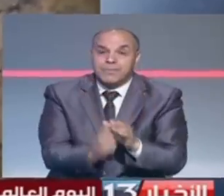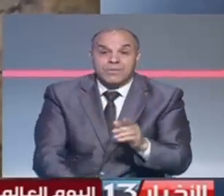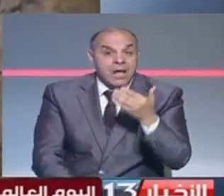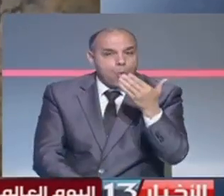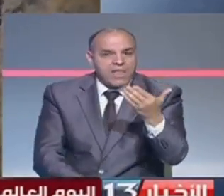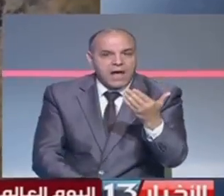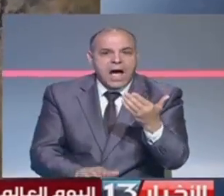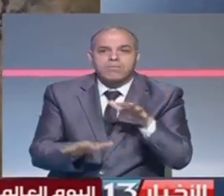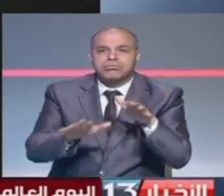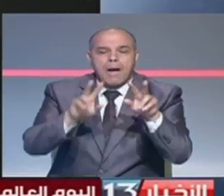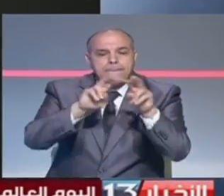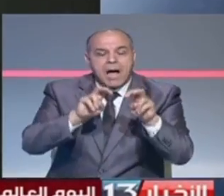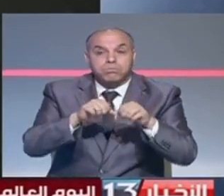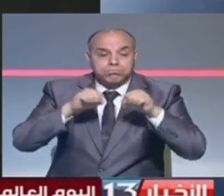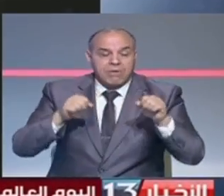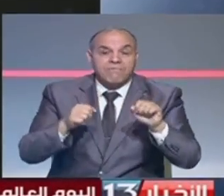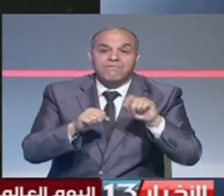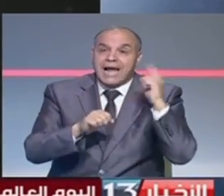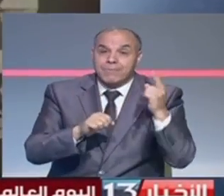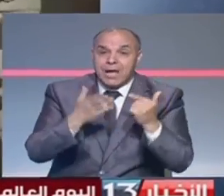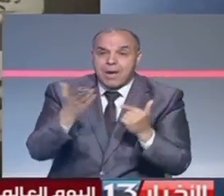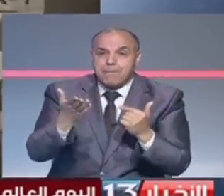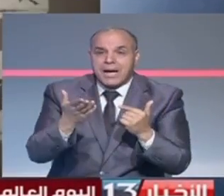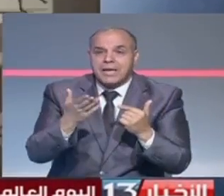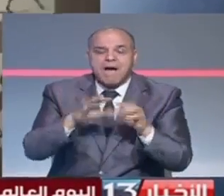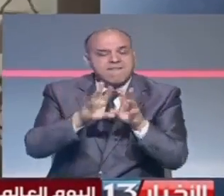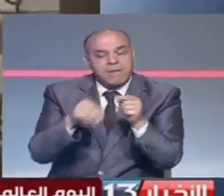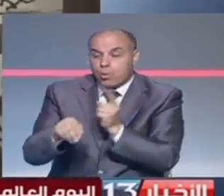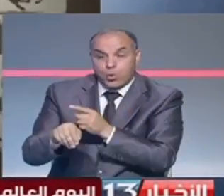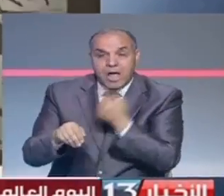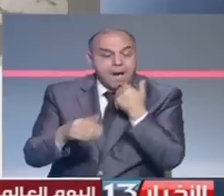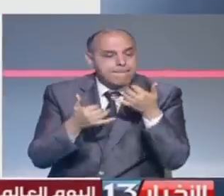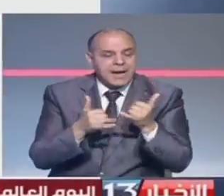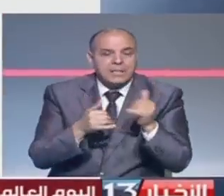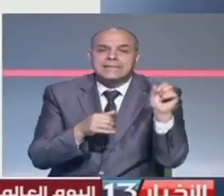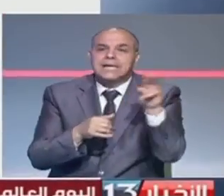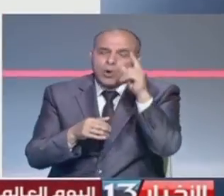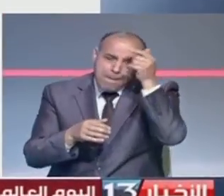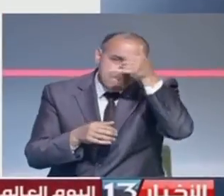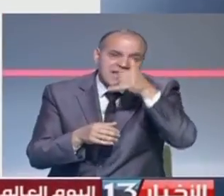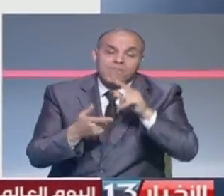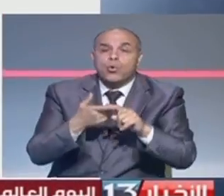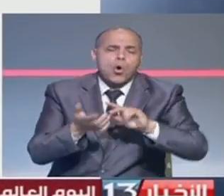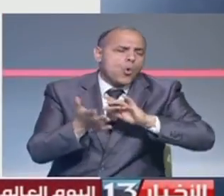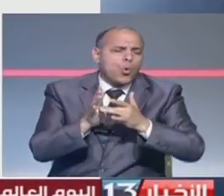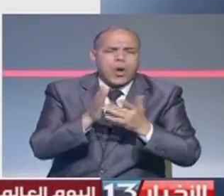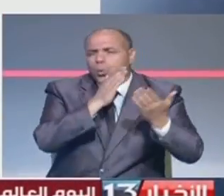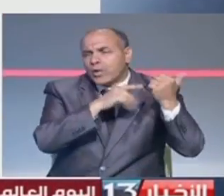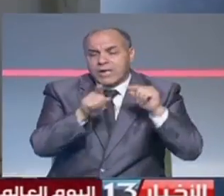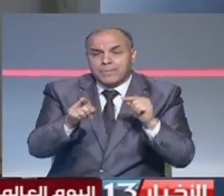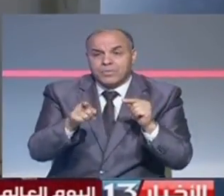وضعت محركات البحث الكبرى العالم بين ايدي الاسر ومكنتهم من زياره متاحفه وكل ثلاثه